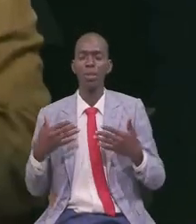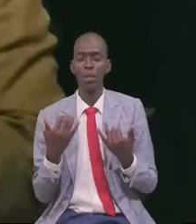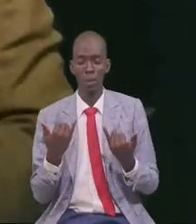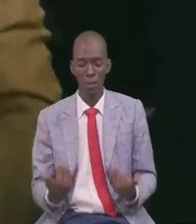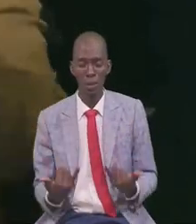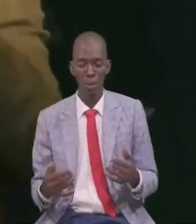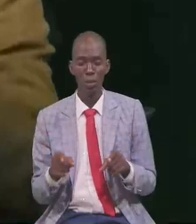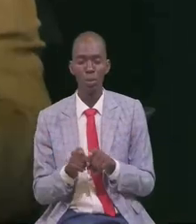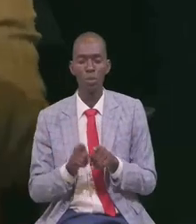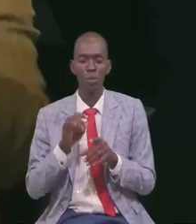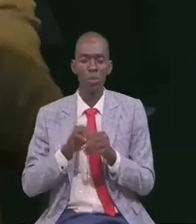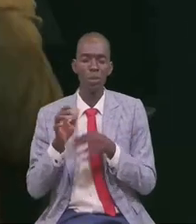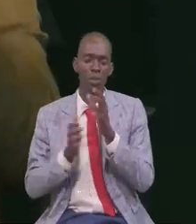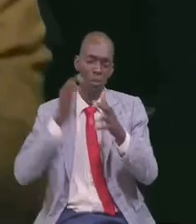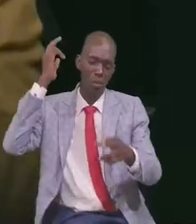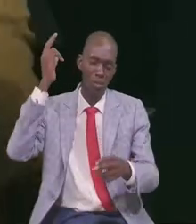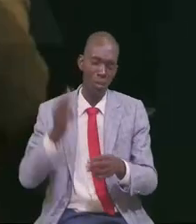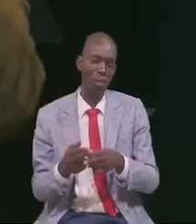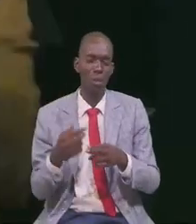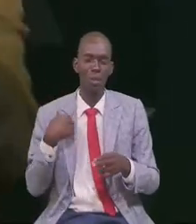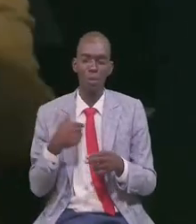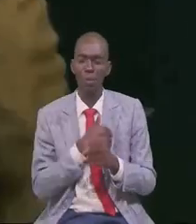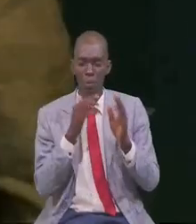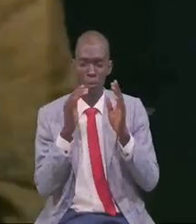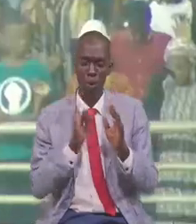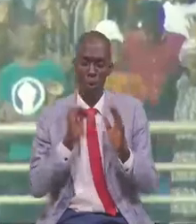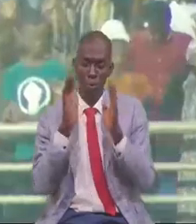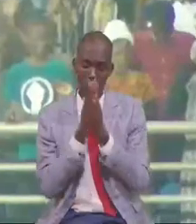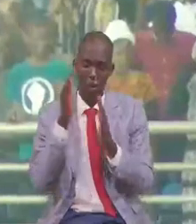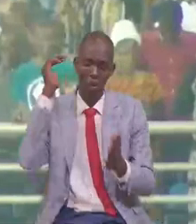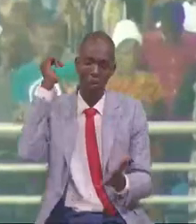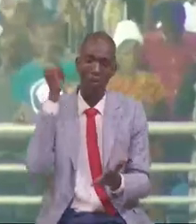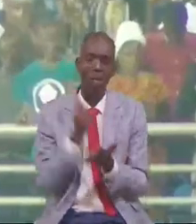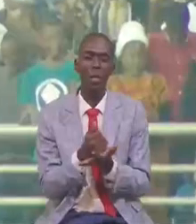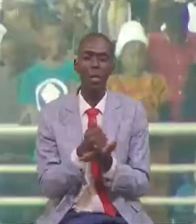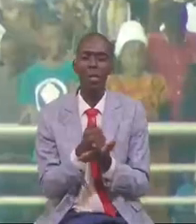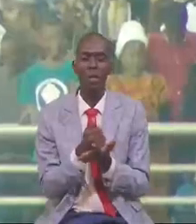au nom de Jésus, nous prions.